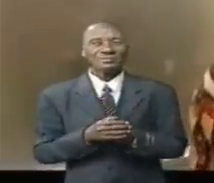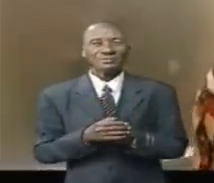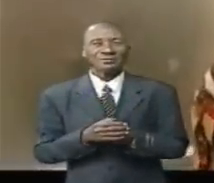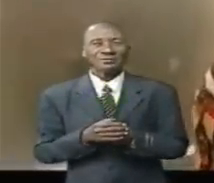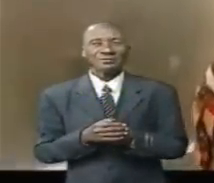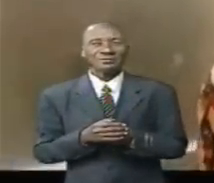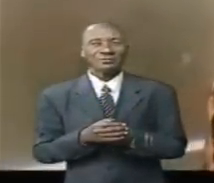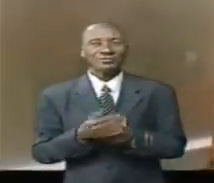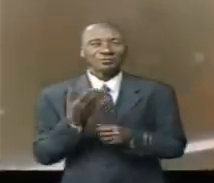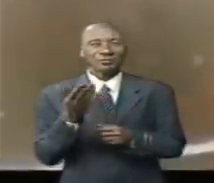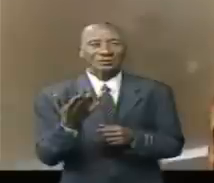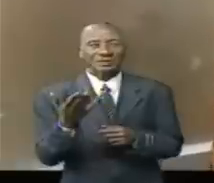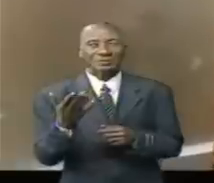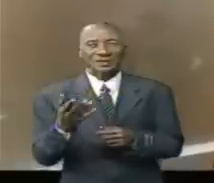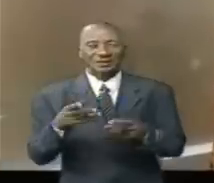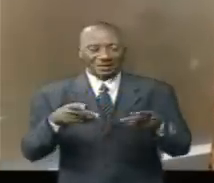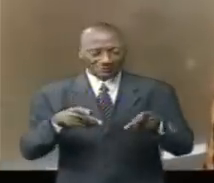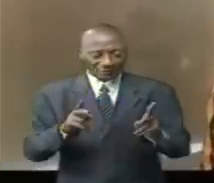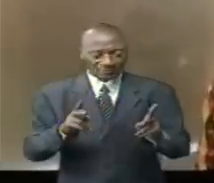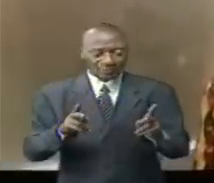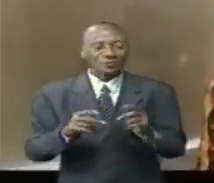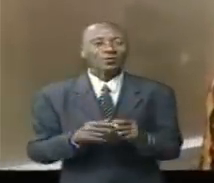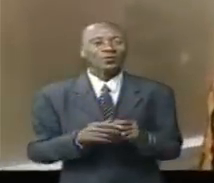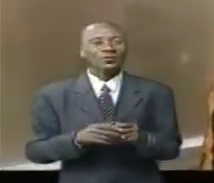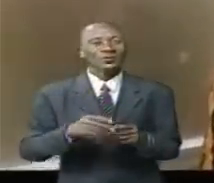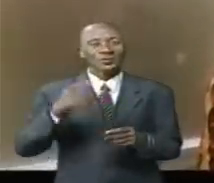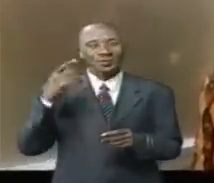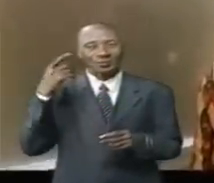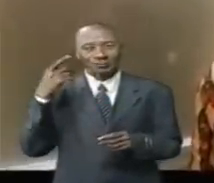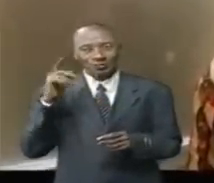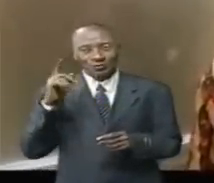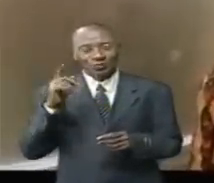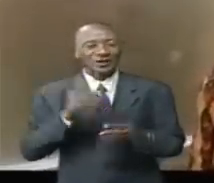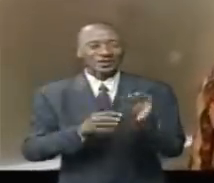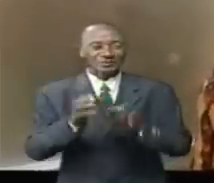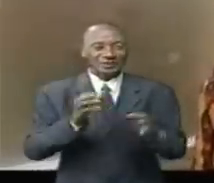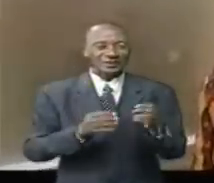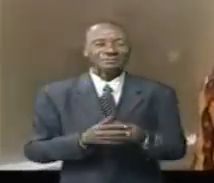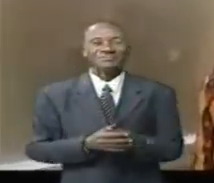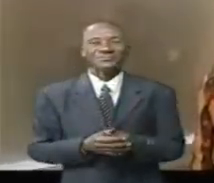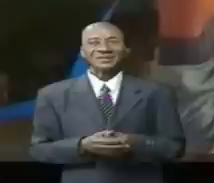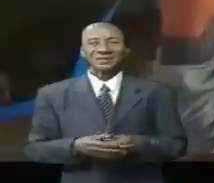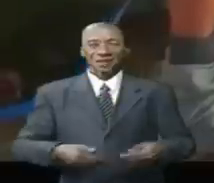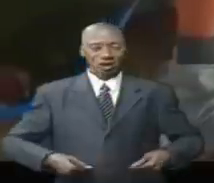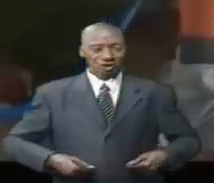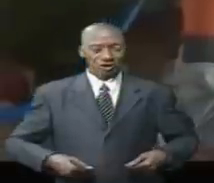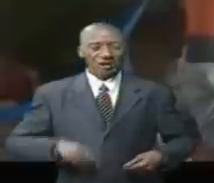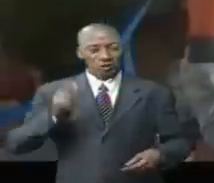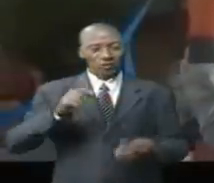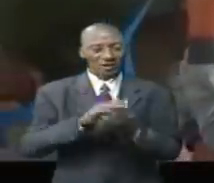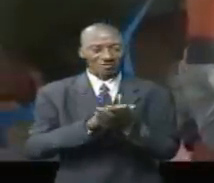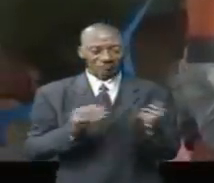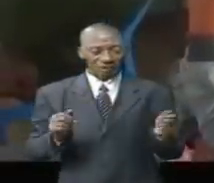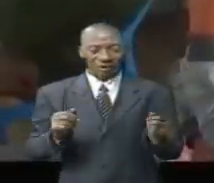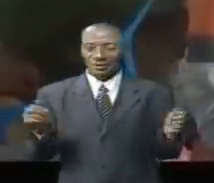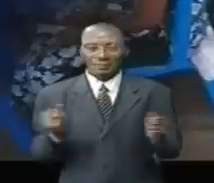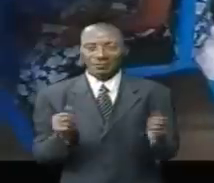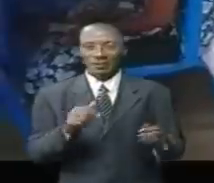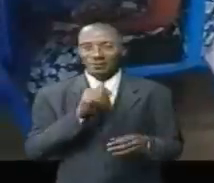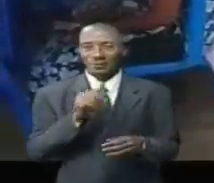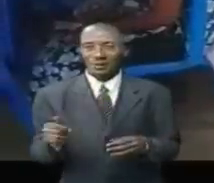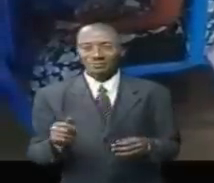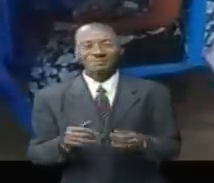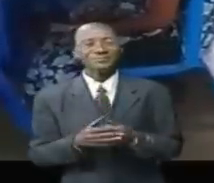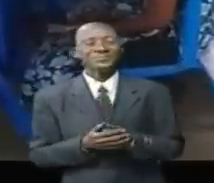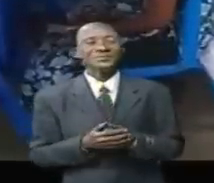de revenir pour expliquer. Les jeunes doivent avoir la foi en Dieu, de ne pas craindre. Tirant son message dans Malachie